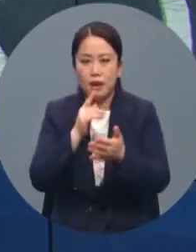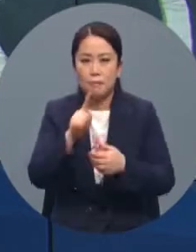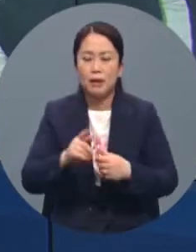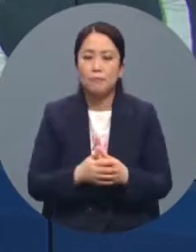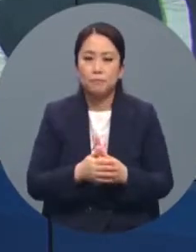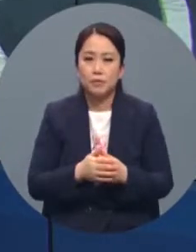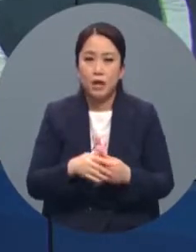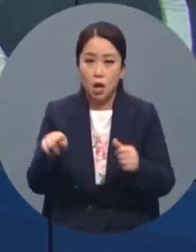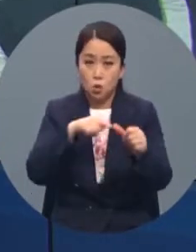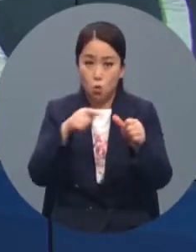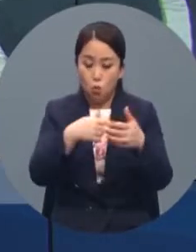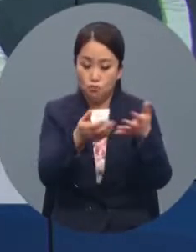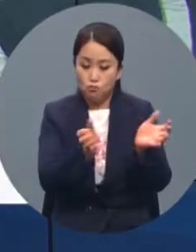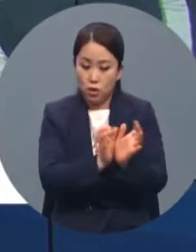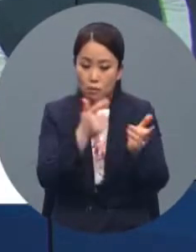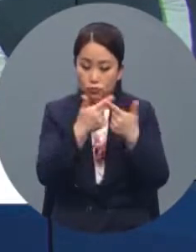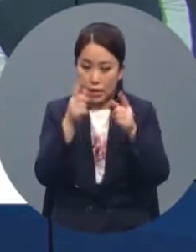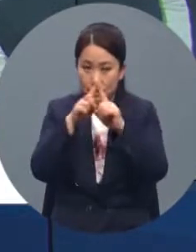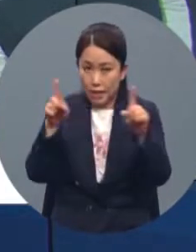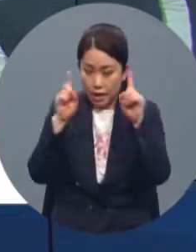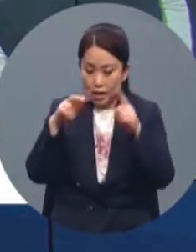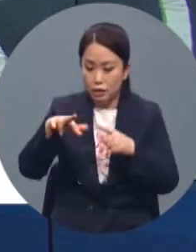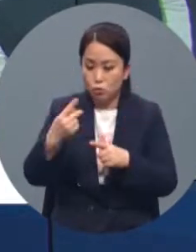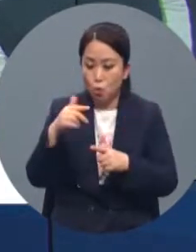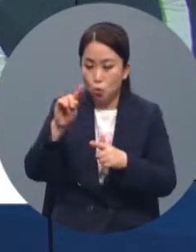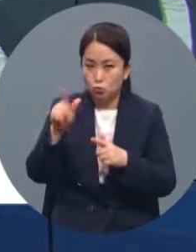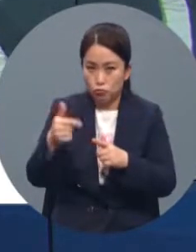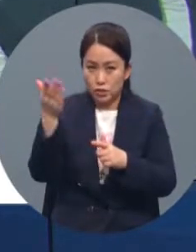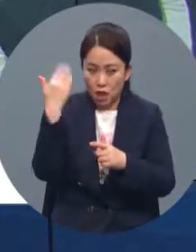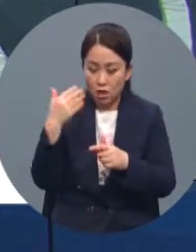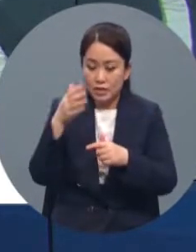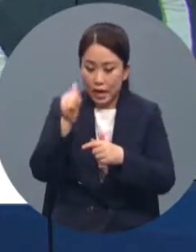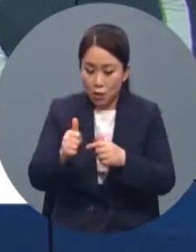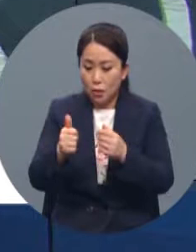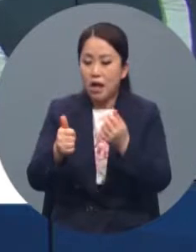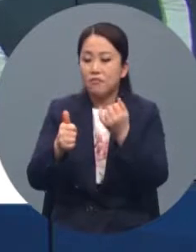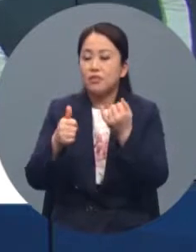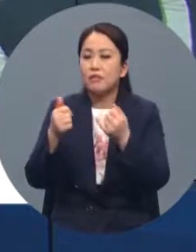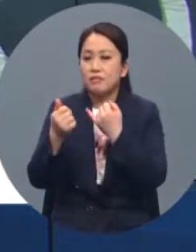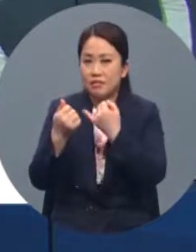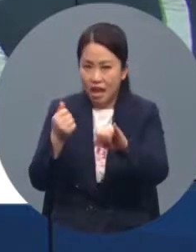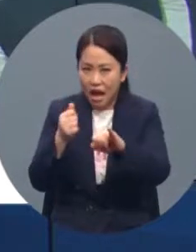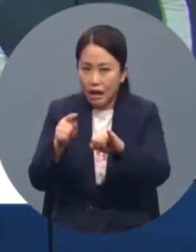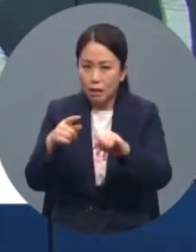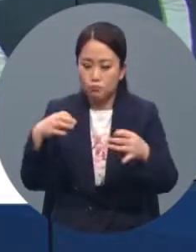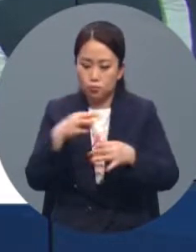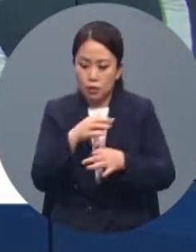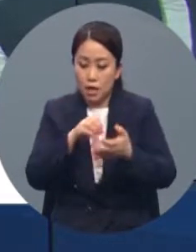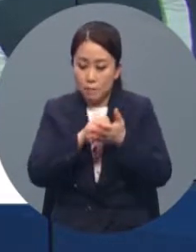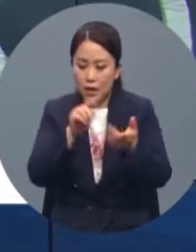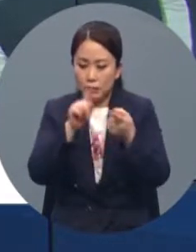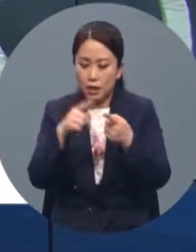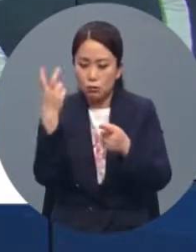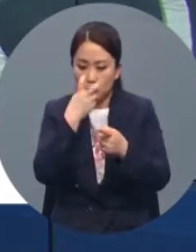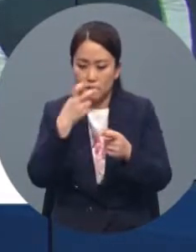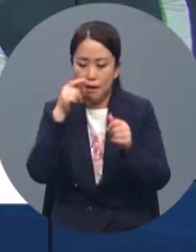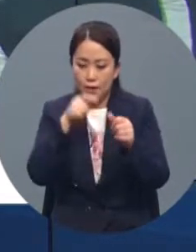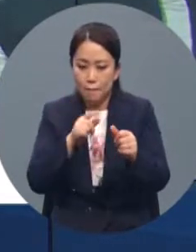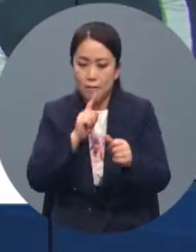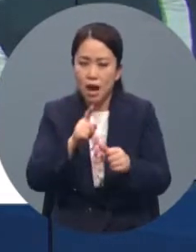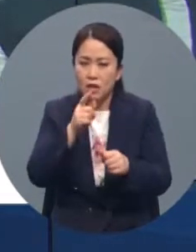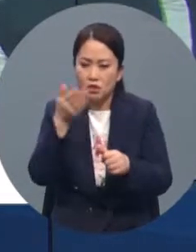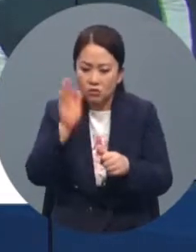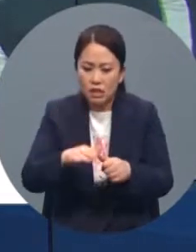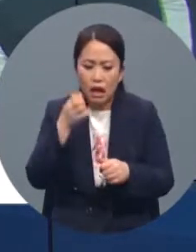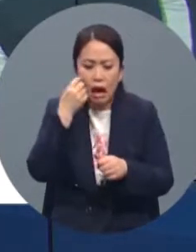교육부가 부산대 조국 전 장관 딸의 부정 입학 의혹을 조사하라고 한 지 한 달이 다 돼갑니다. 그런데